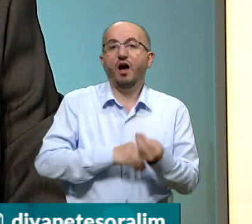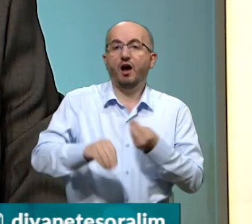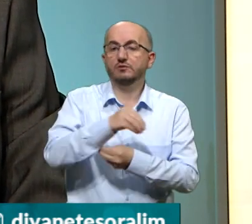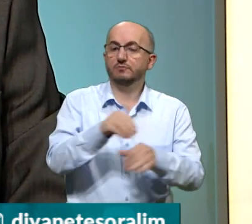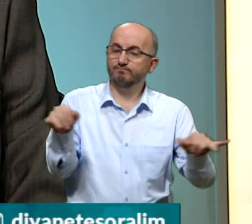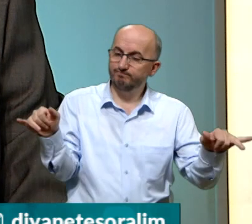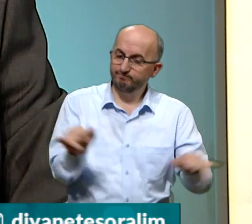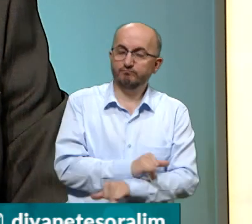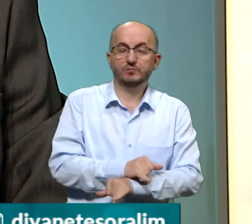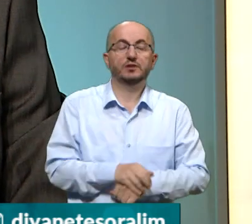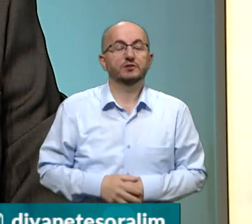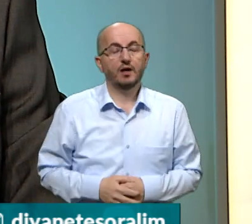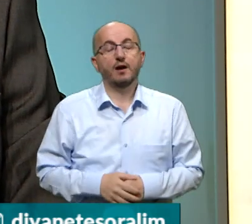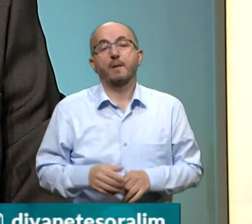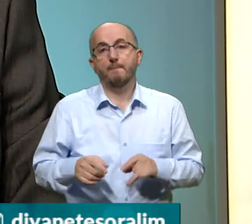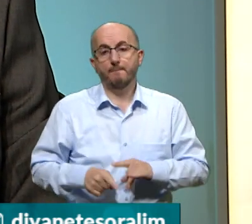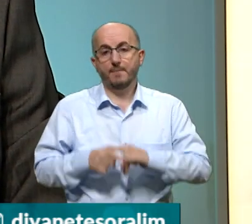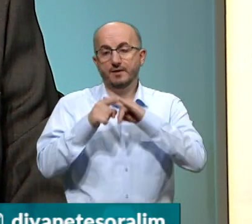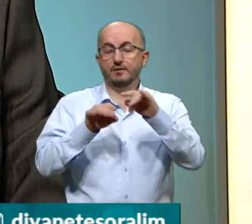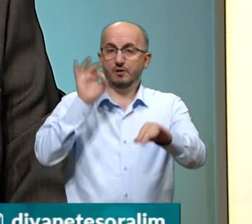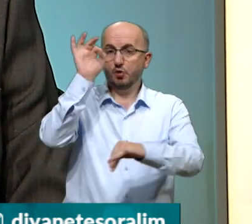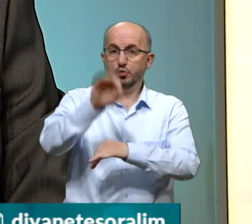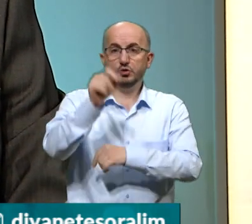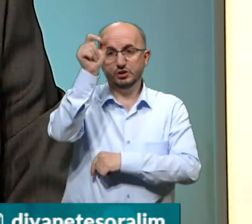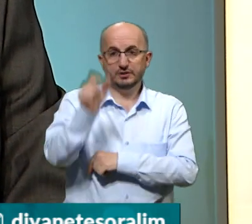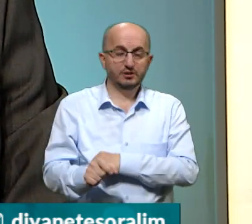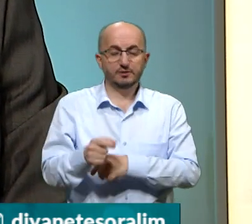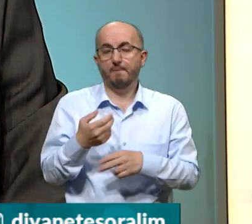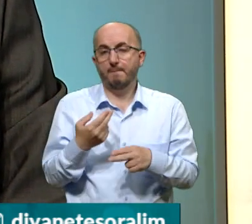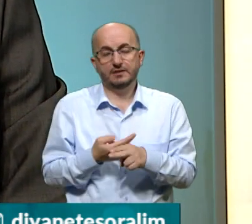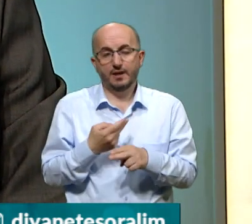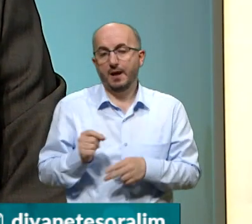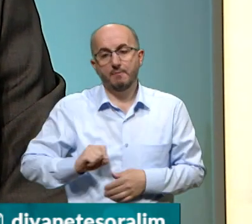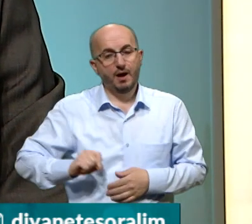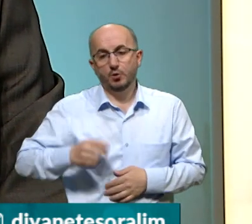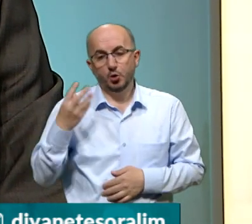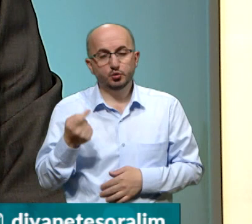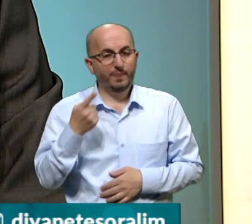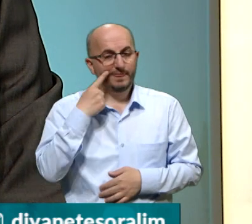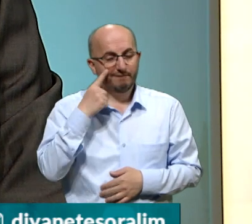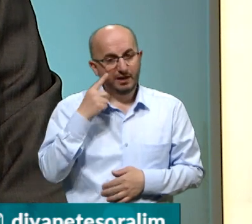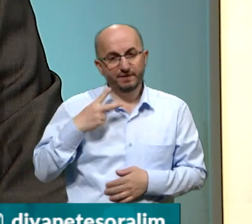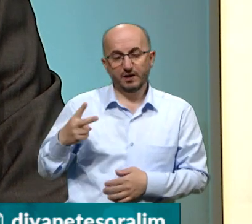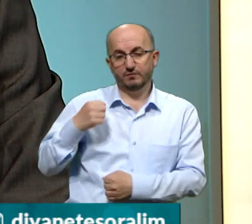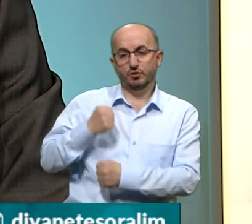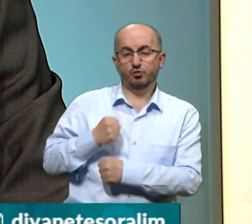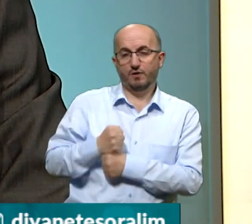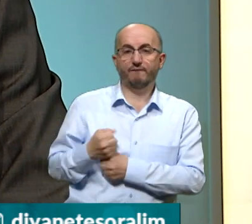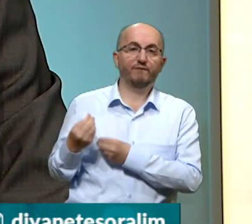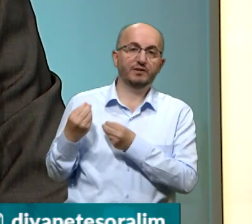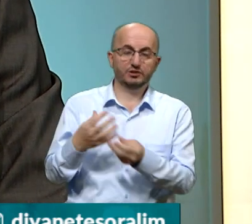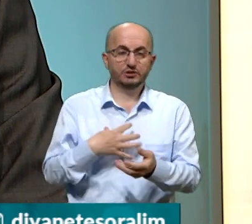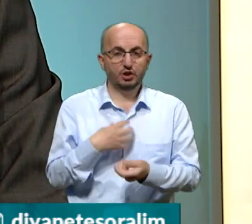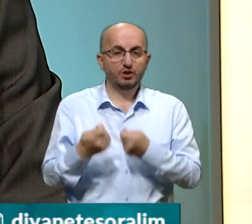geçer şimdi Mekke ulaşan kişi diyelim ki bir memur olsun devlet tarafından görevlendirilir